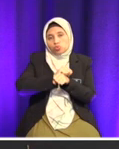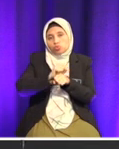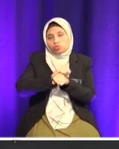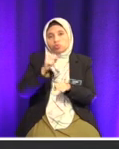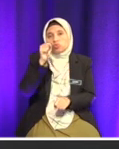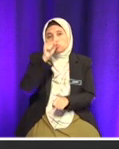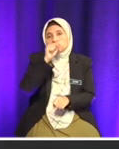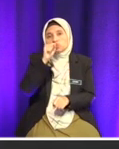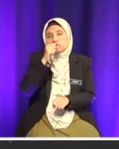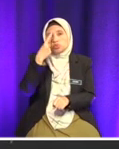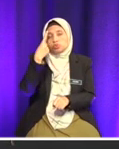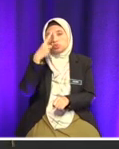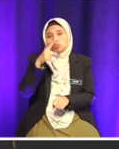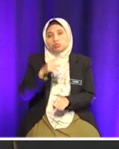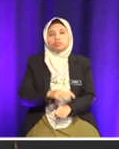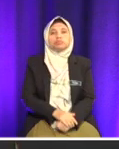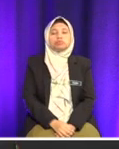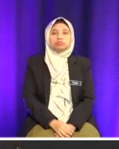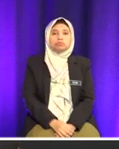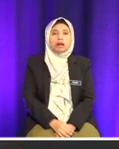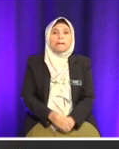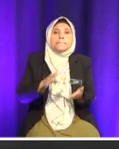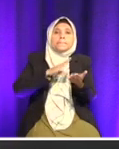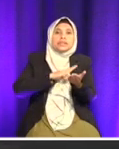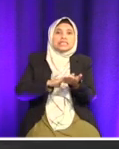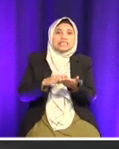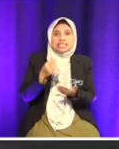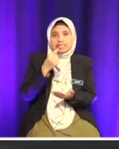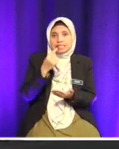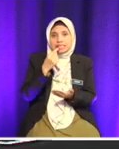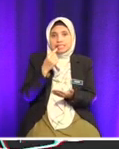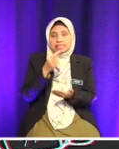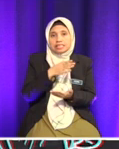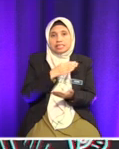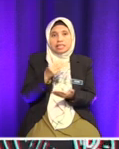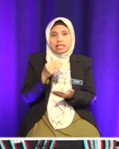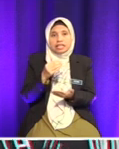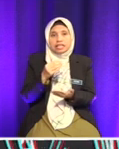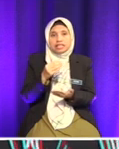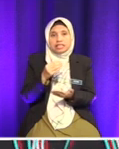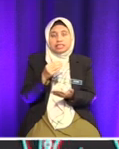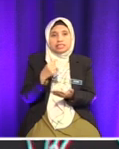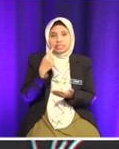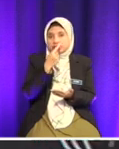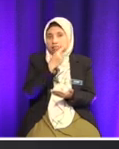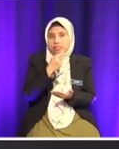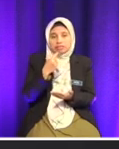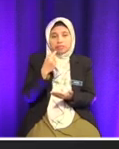untuk membersih gigi dan sekitarnya